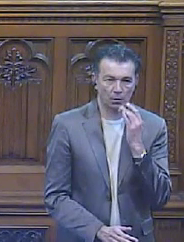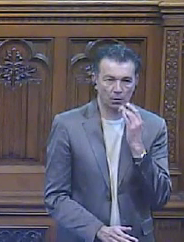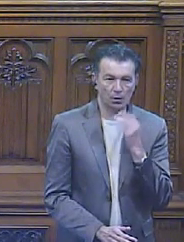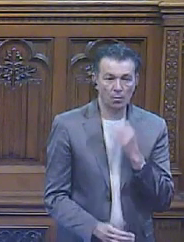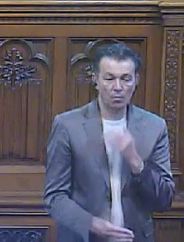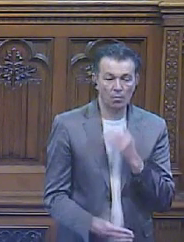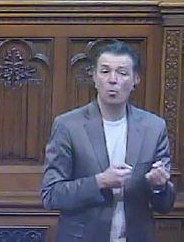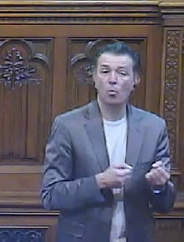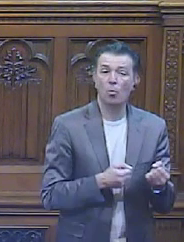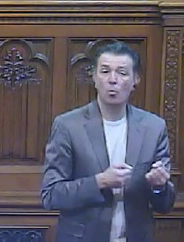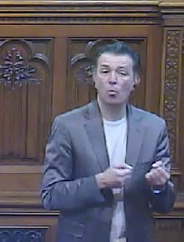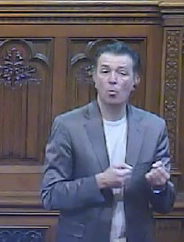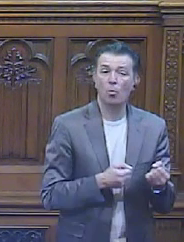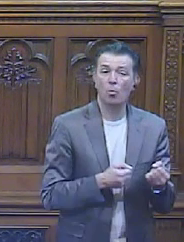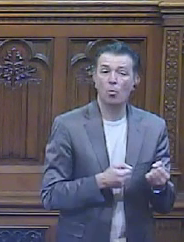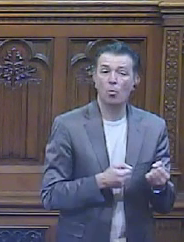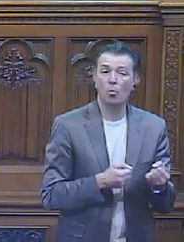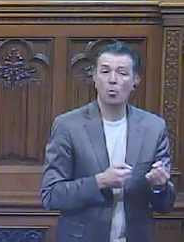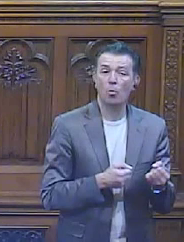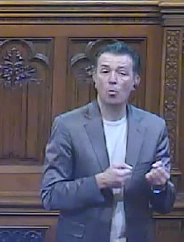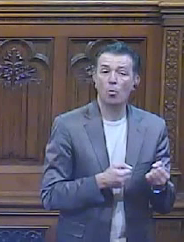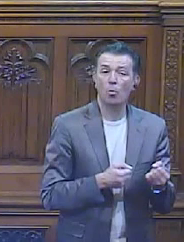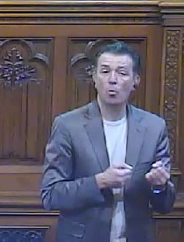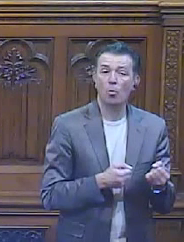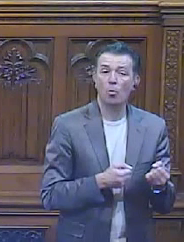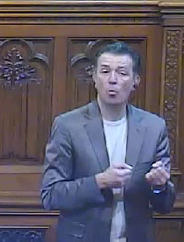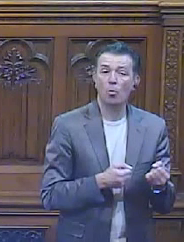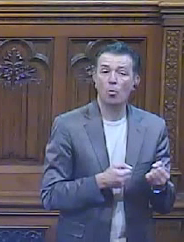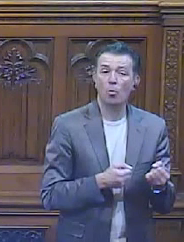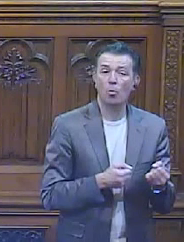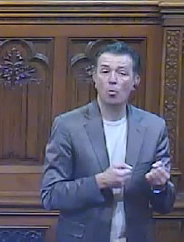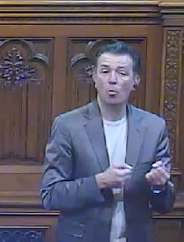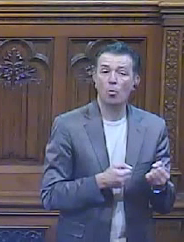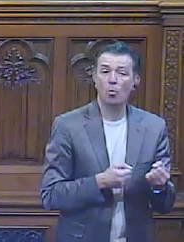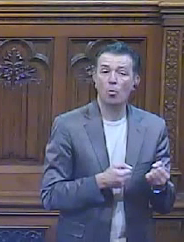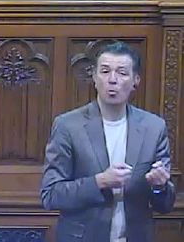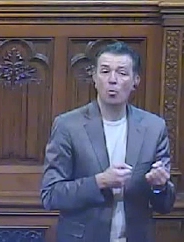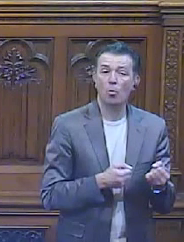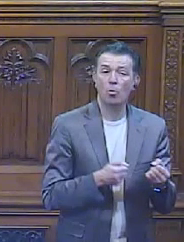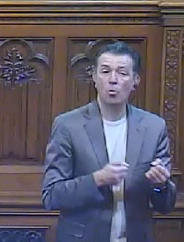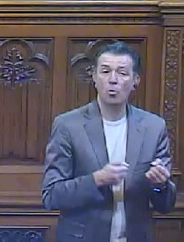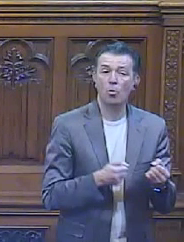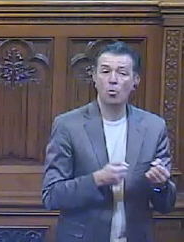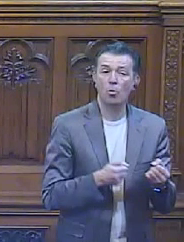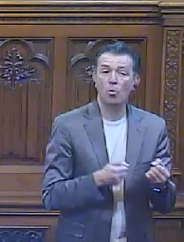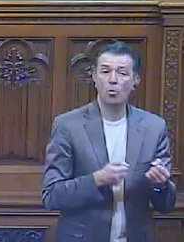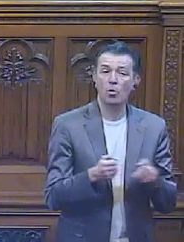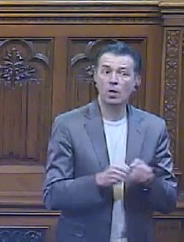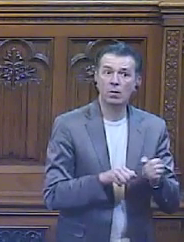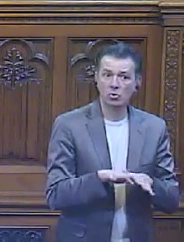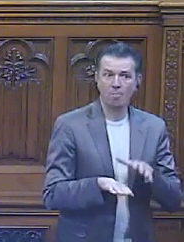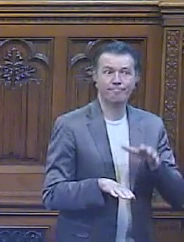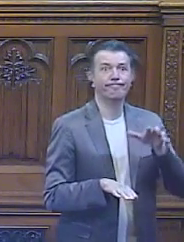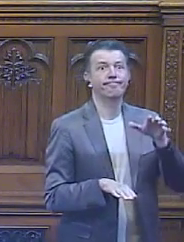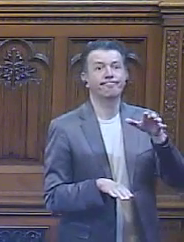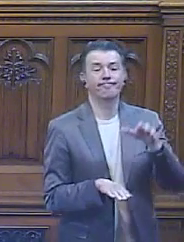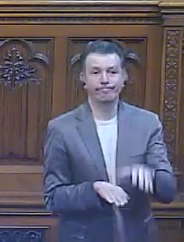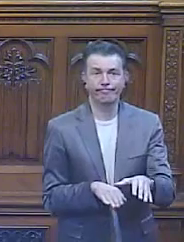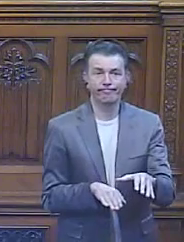Wurde die bedarfsorientierte Mindestsicherung eingeführt. Ein wirksames Instrument zur Abwehr, den wir erhalten